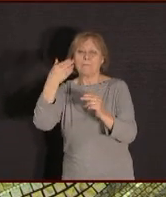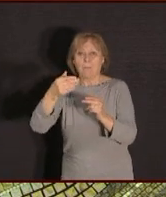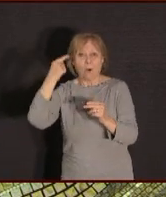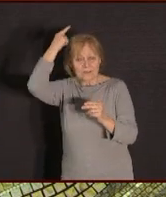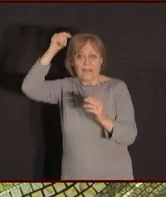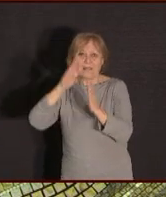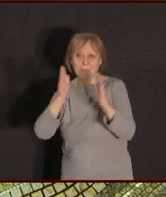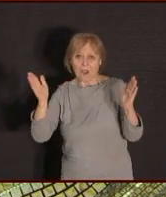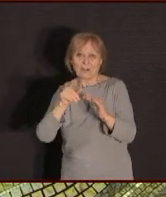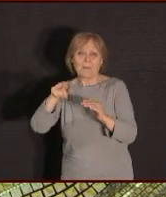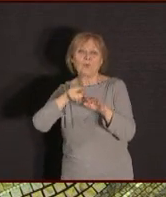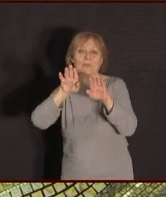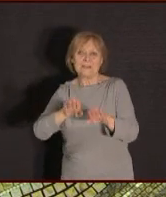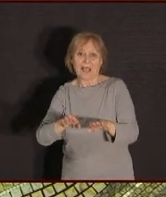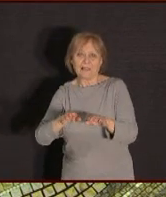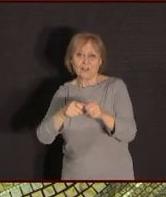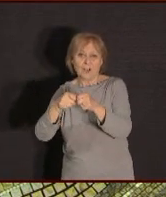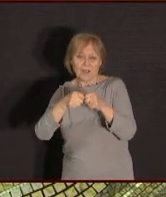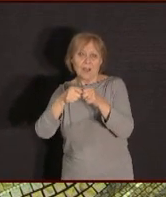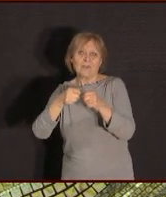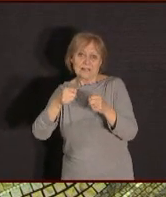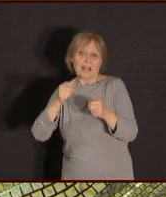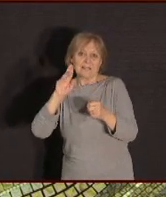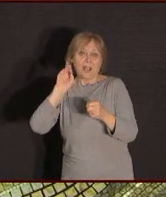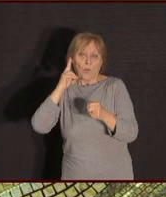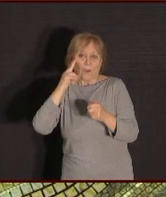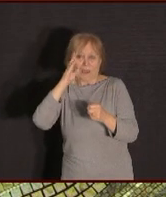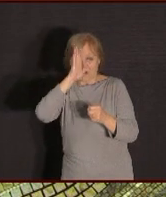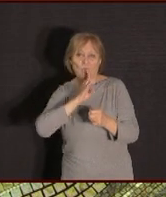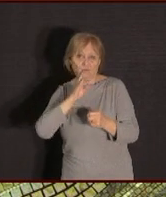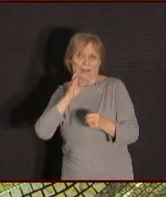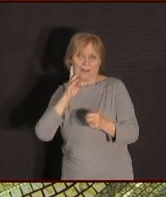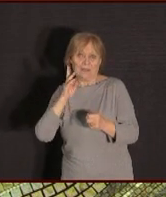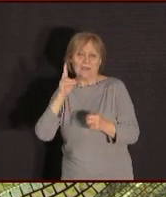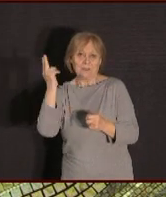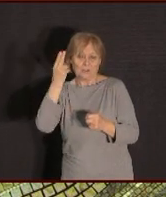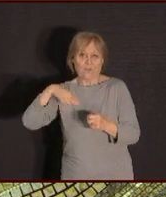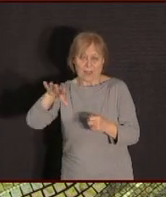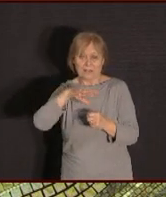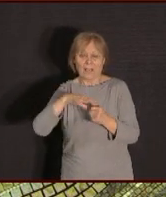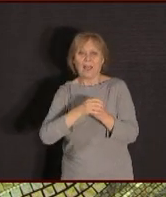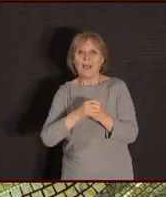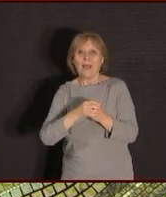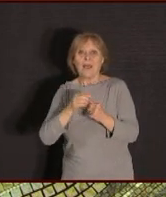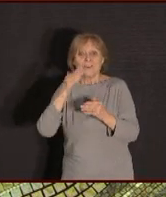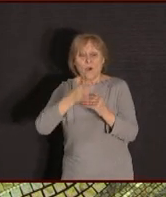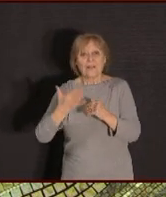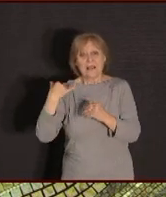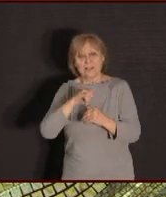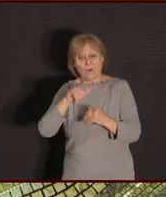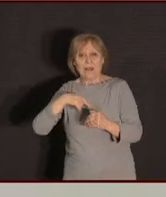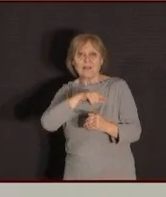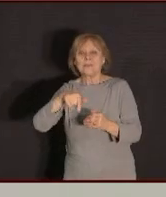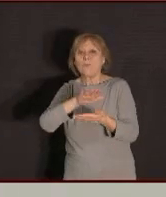Tam je tudi sedež pastorale gluhih in naglušnih Slovenije. Potem smo konec lanskega leta smo